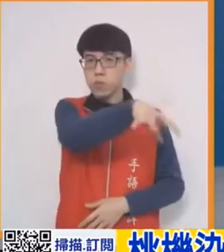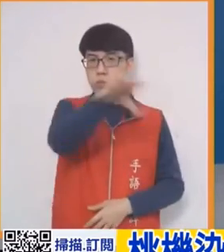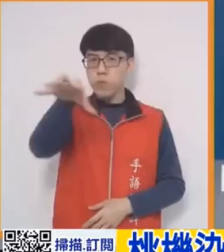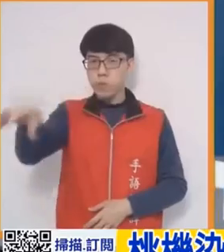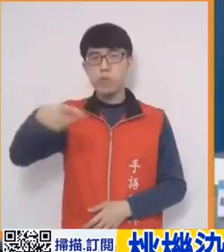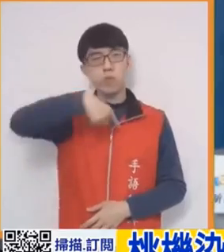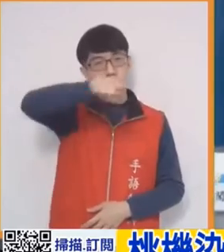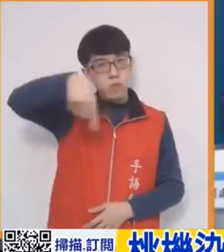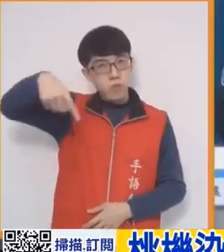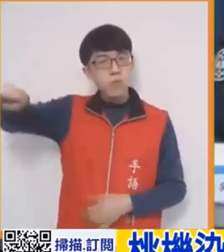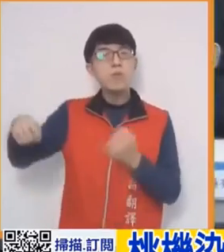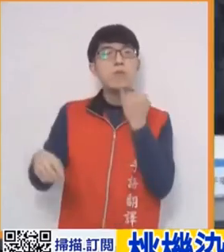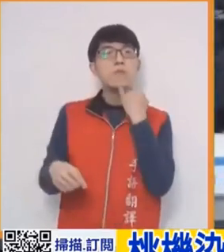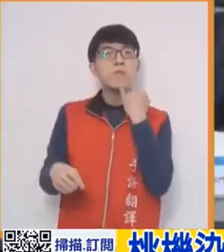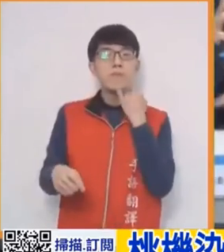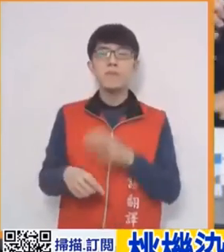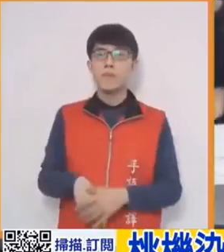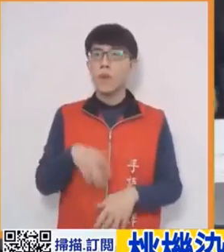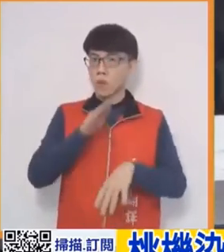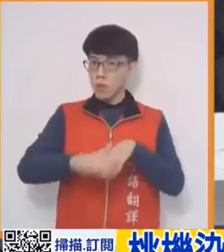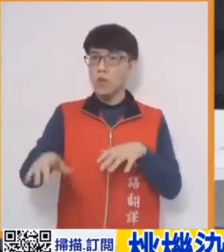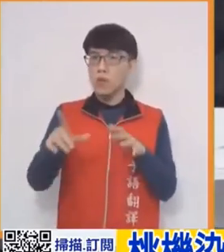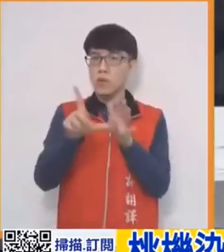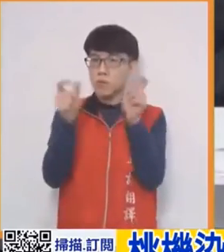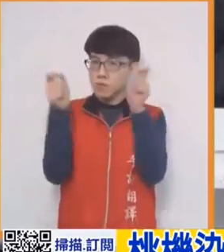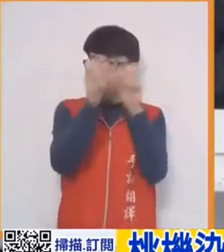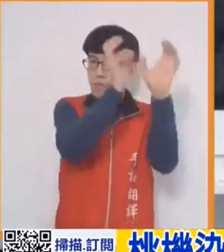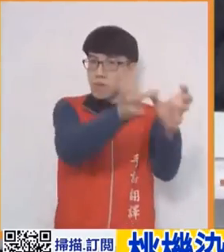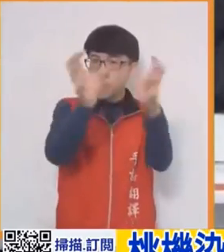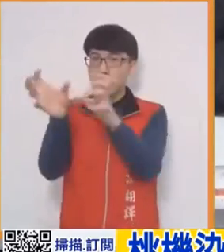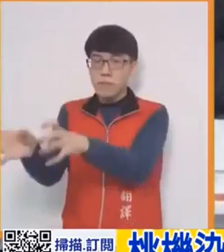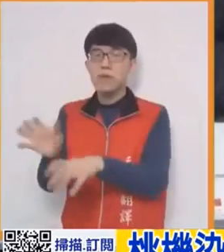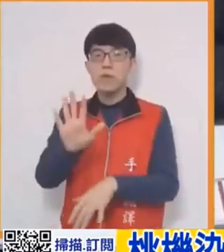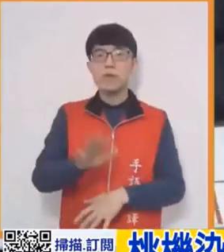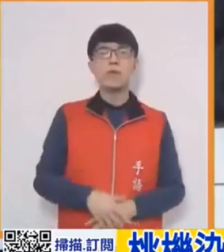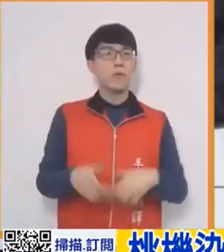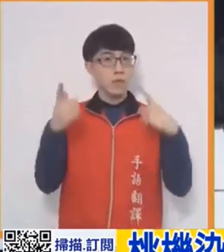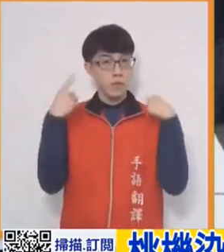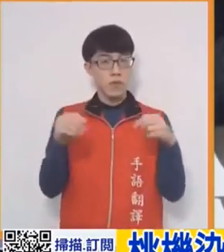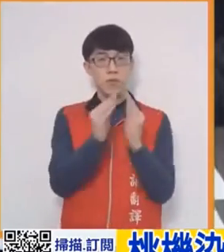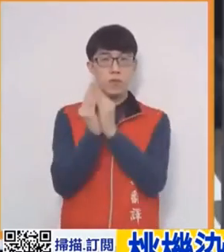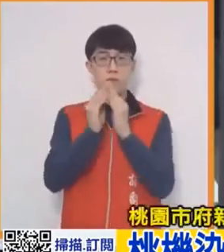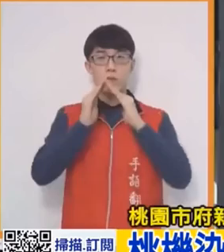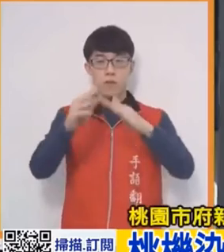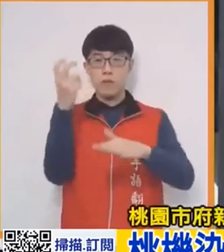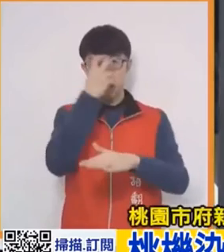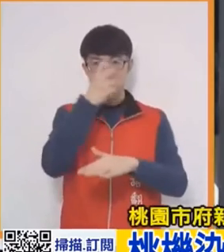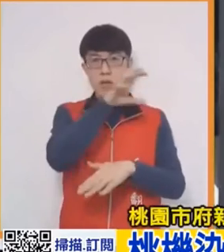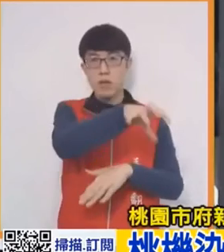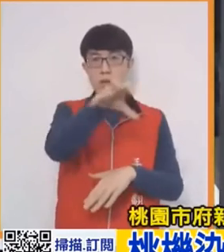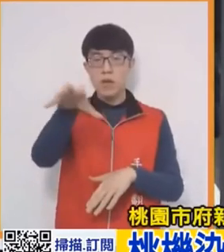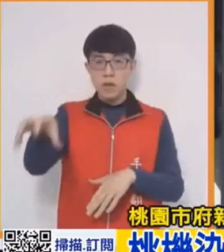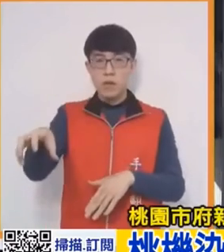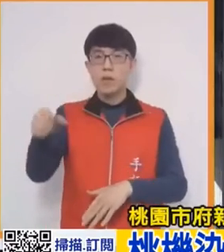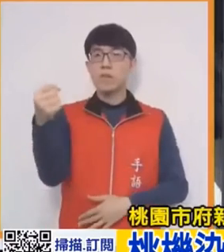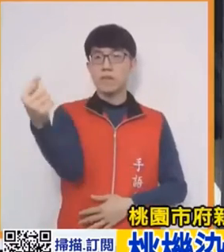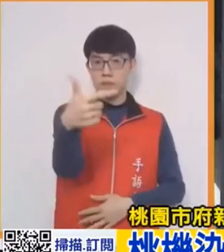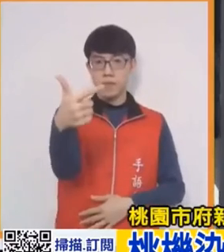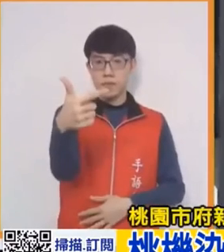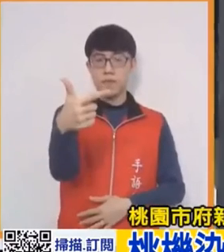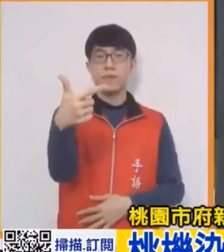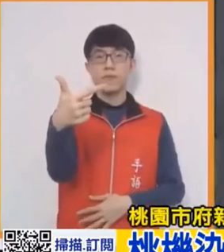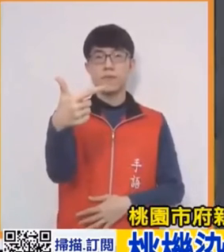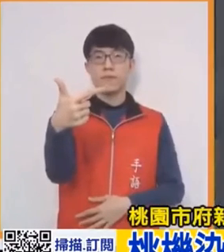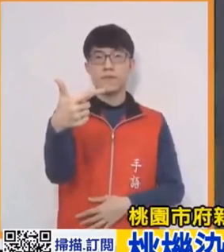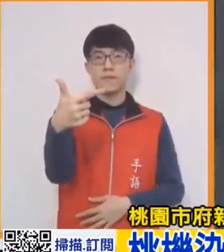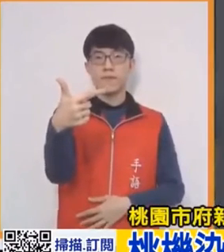增设临时的采检站。那在原本桃园市采检站的规划部分呢，原本有六处，那